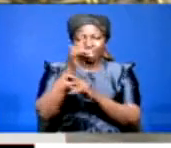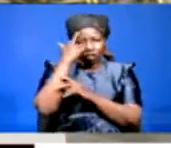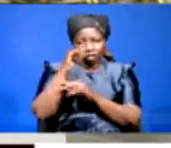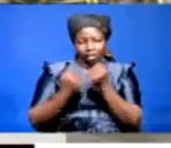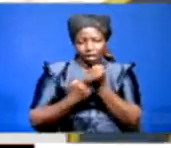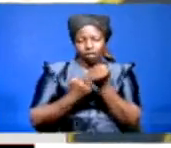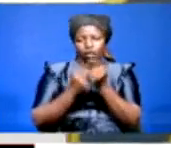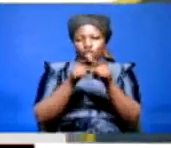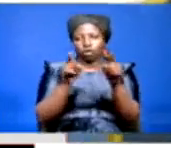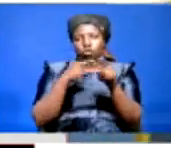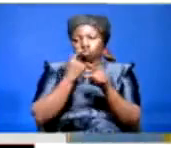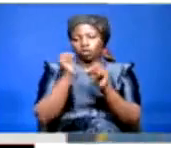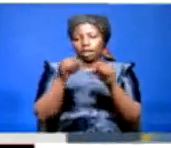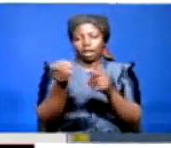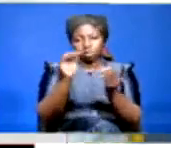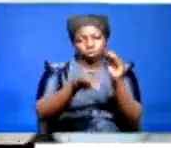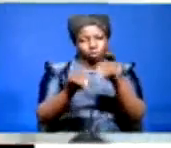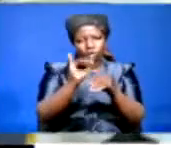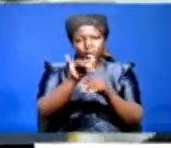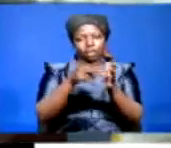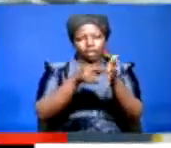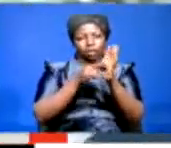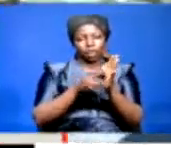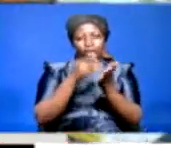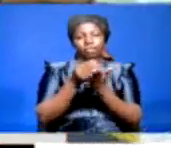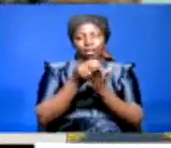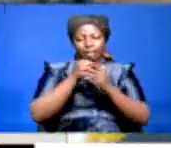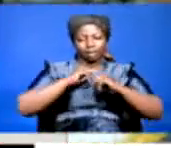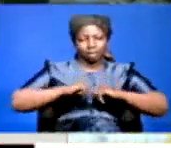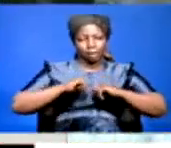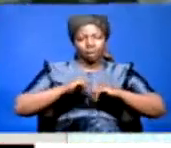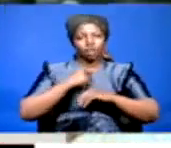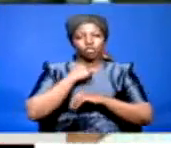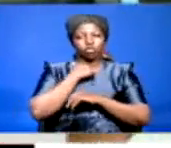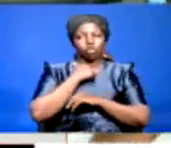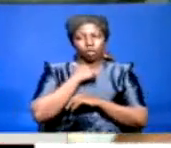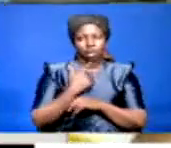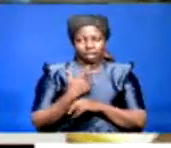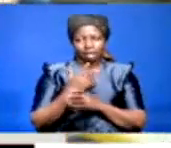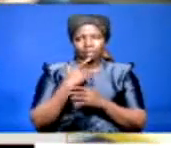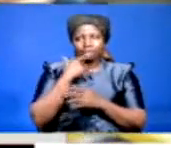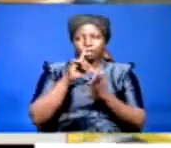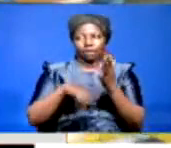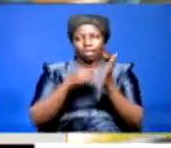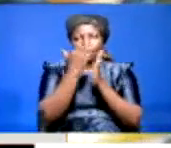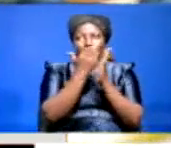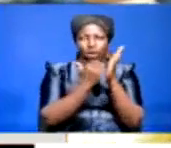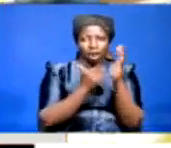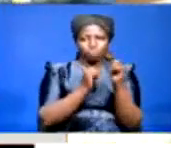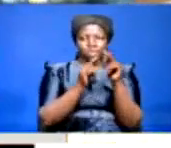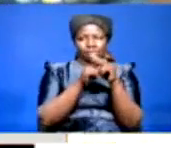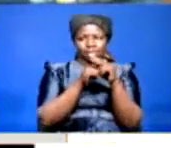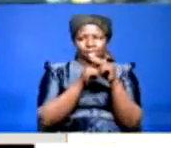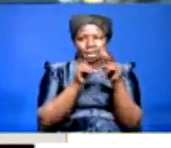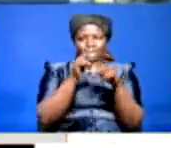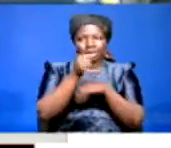cannot raise the required amount of money, the chairman of the union, Joseph Khaemba, said the program, which started in